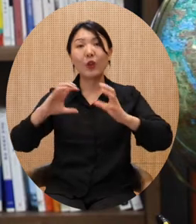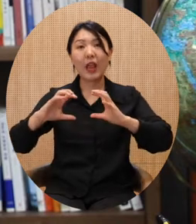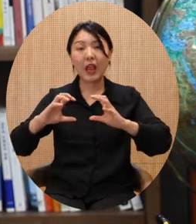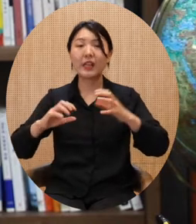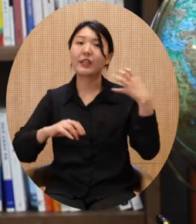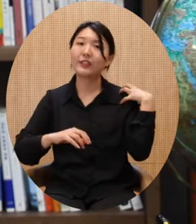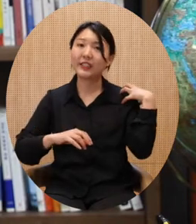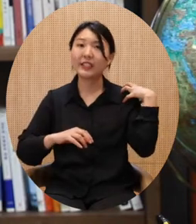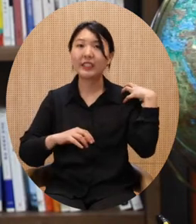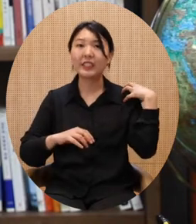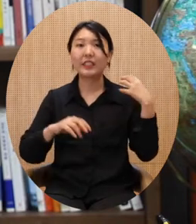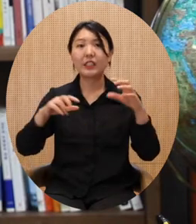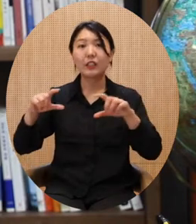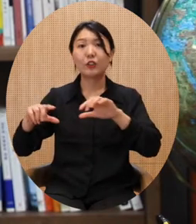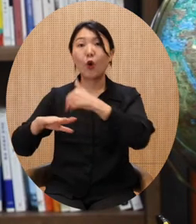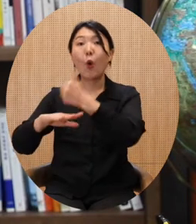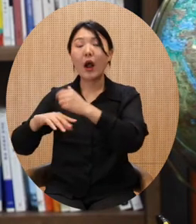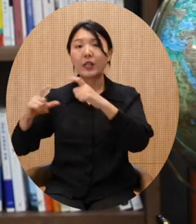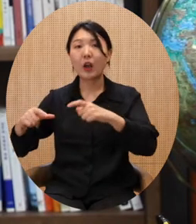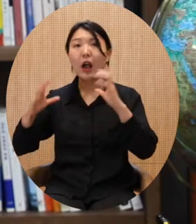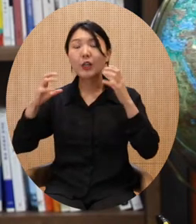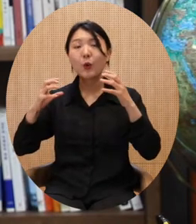토론회를 주관하신 정왕지역